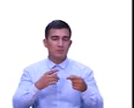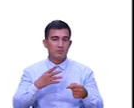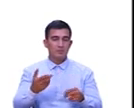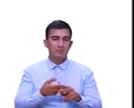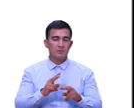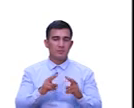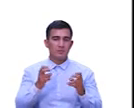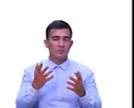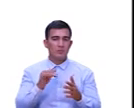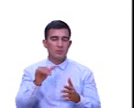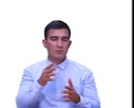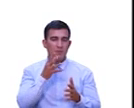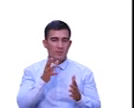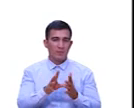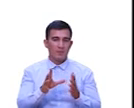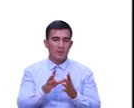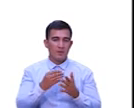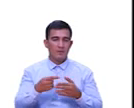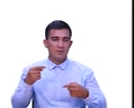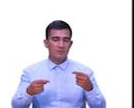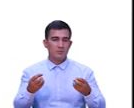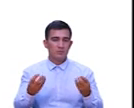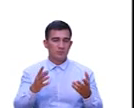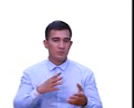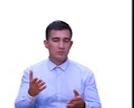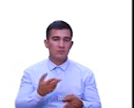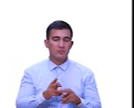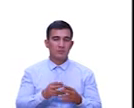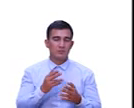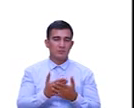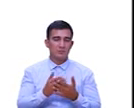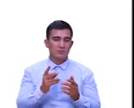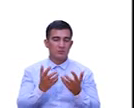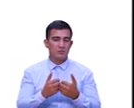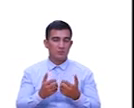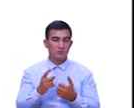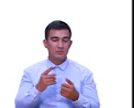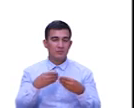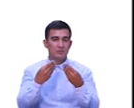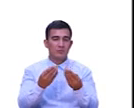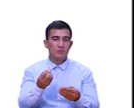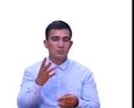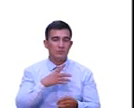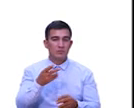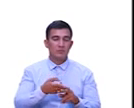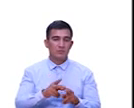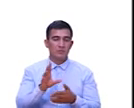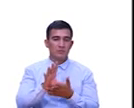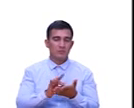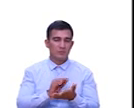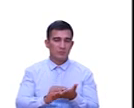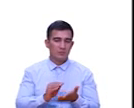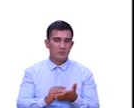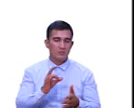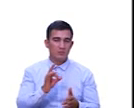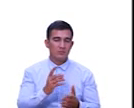qanday miqdorda zaryadlangan? Demak, masalani ishlashdan oldin albatta berilganlarni yozib olamiz. Berilgan